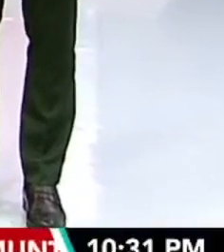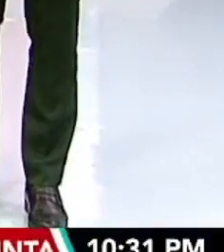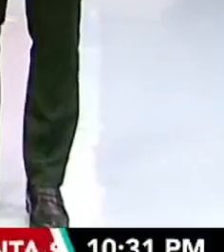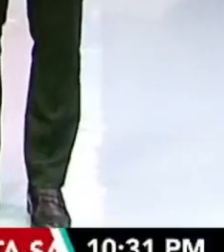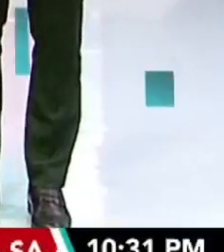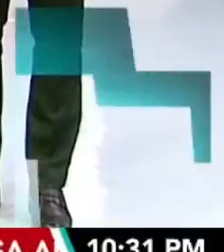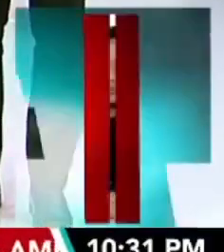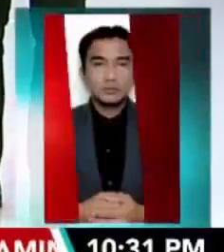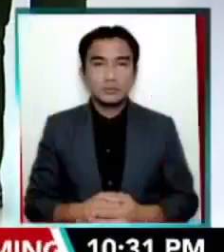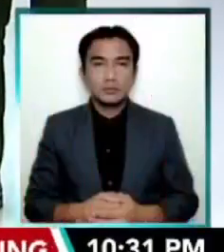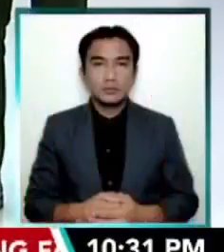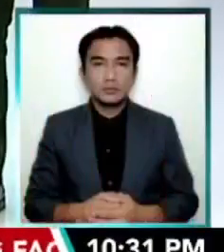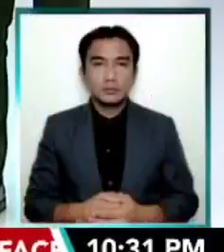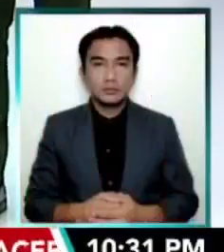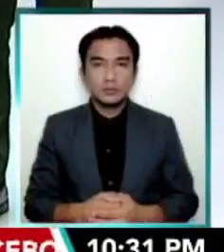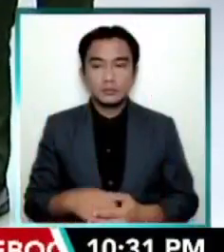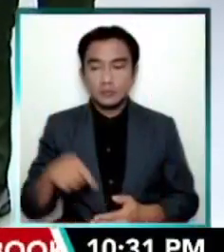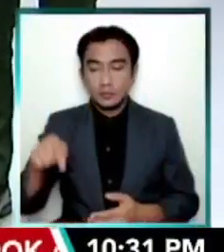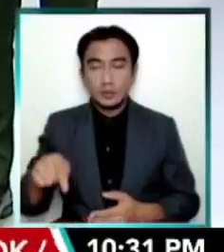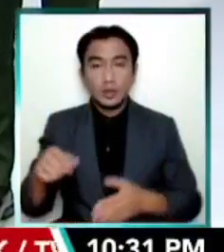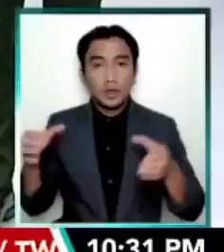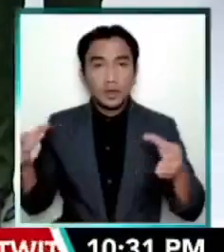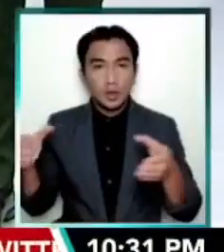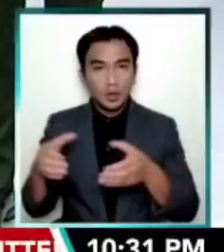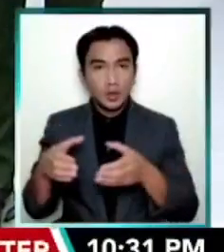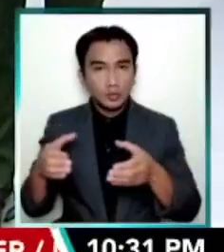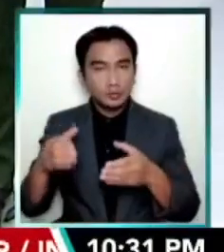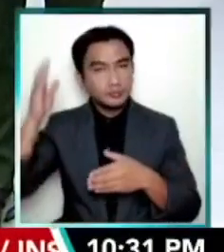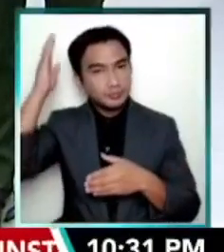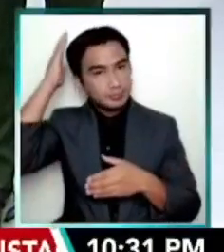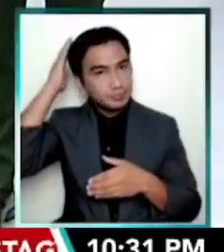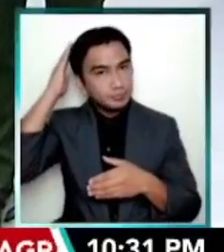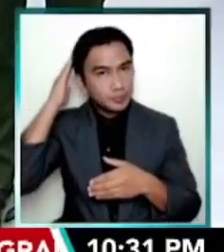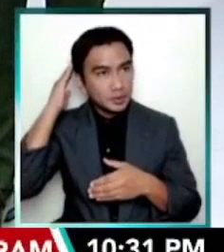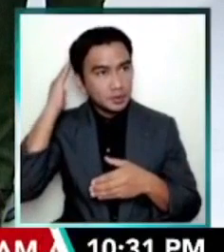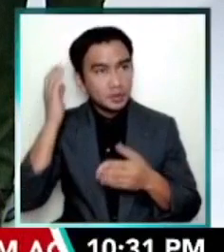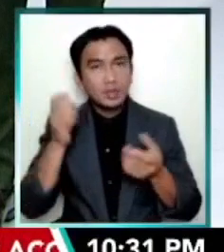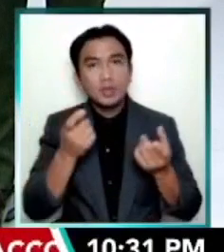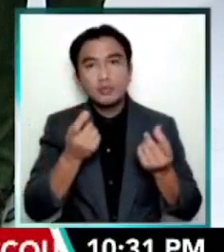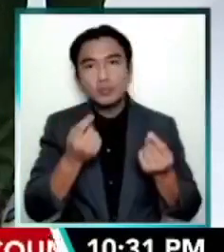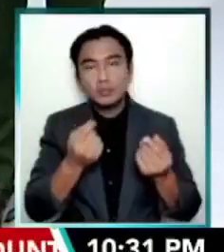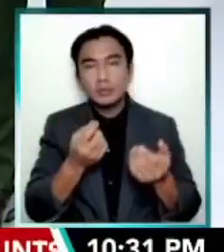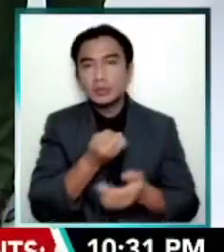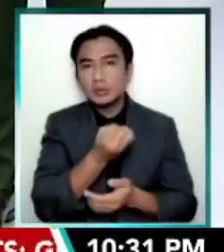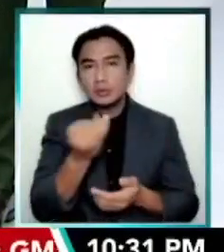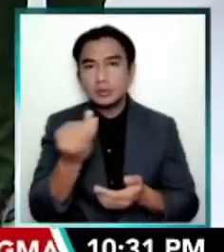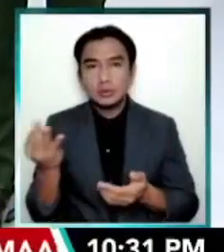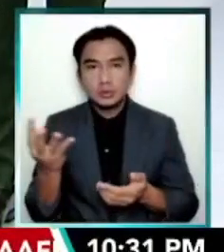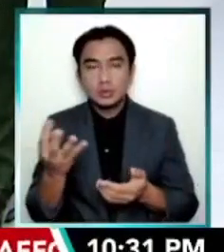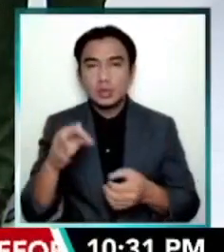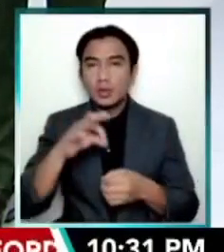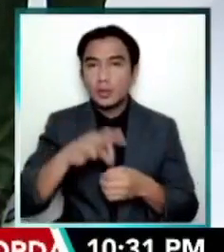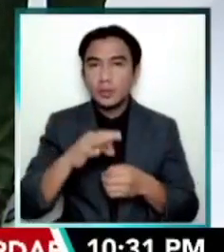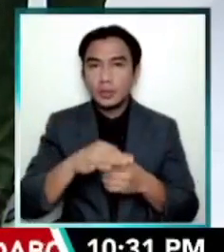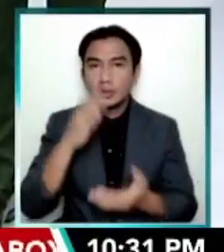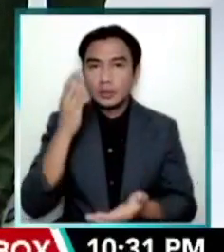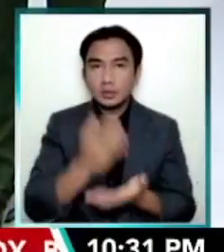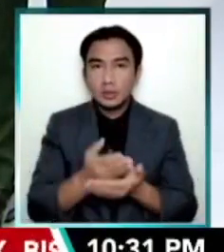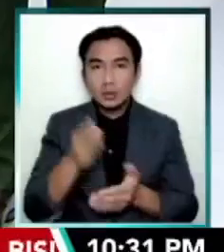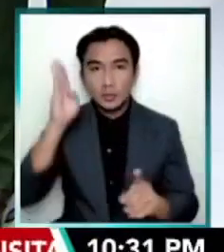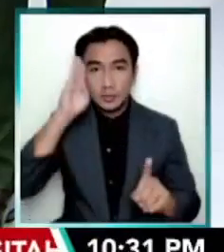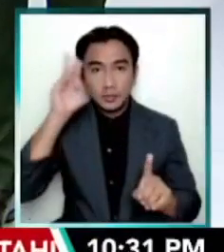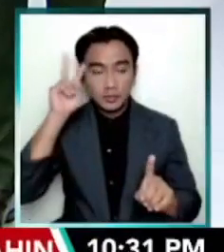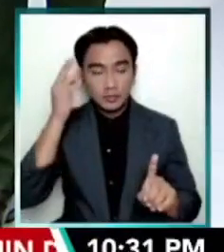kiniling ng isang grupo sa Korte Suprema na pigilan ng pagbilang sa mga botong nakuha ni Presumptive President Bongbong Marcos dahil hindi